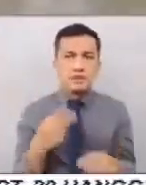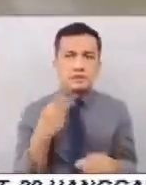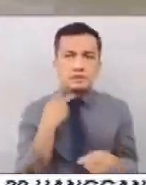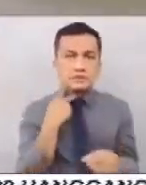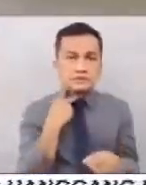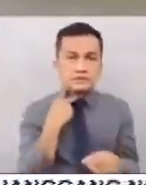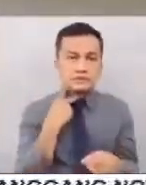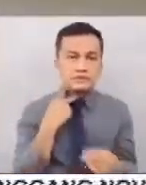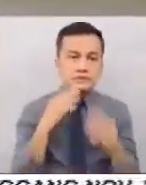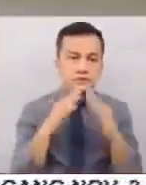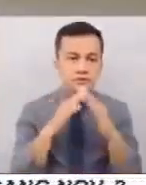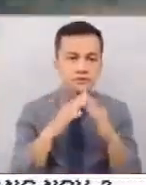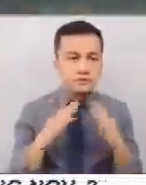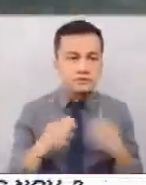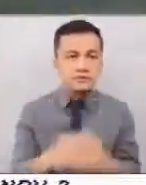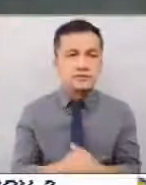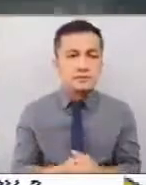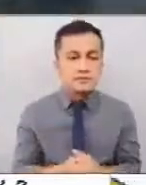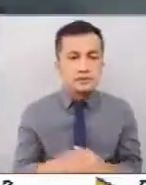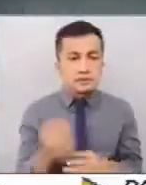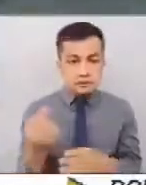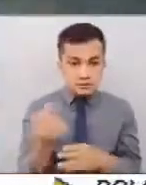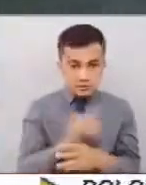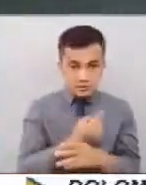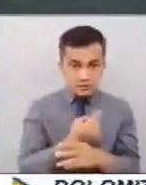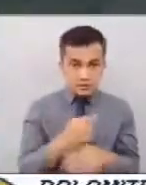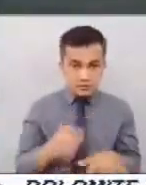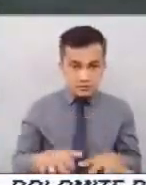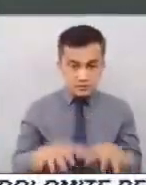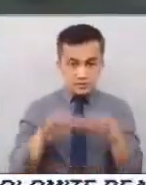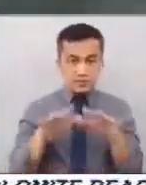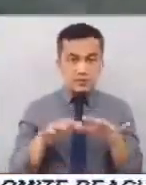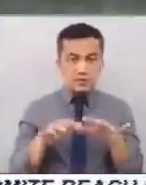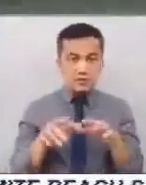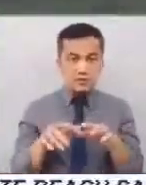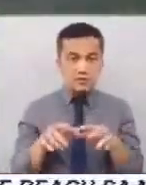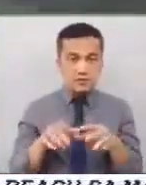bahay. Nitong linggo lang binaha at naapektuhan na rin ng